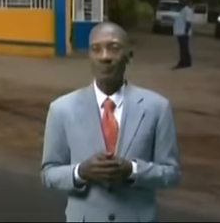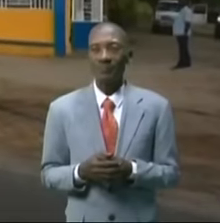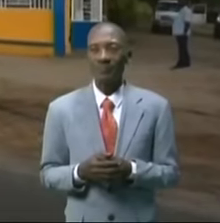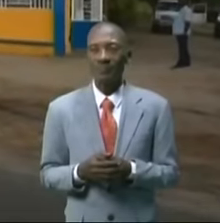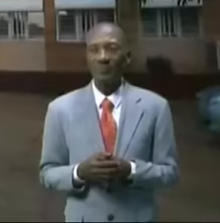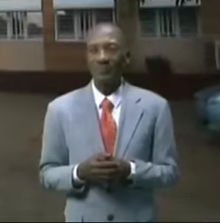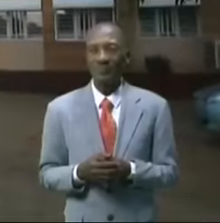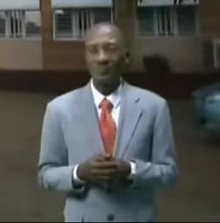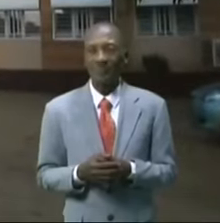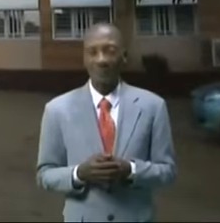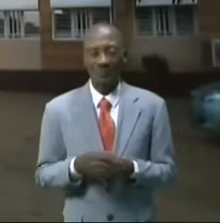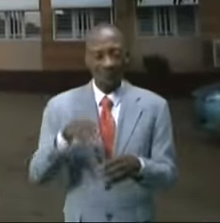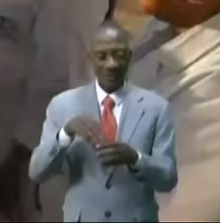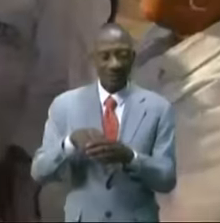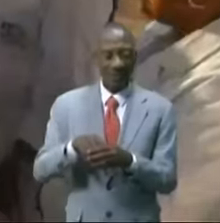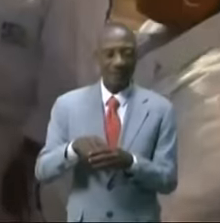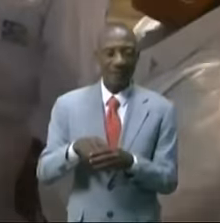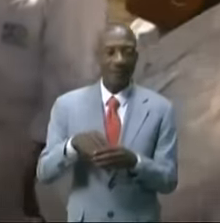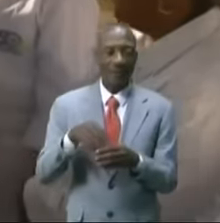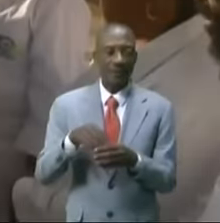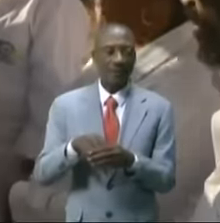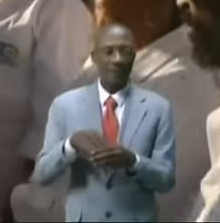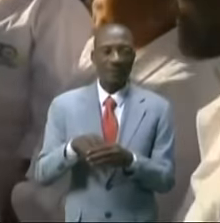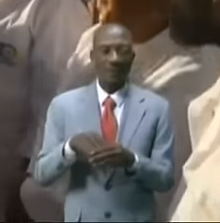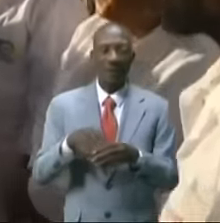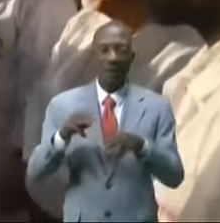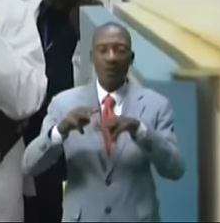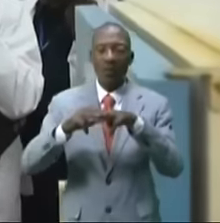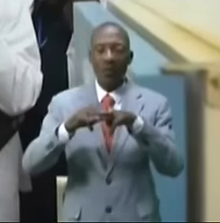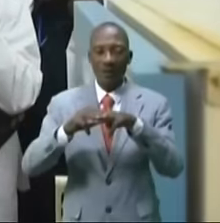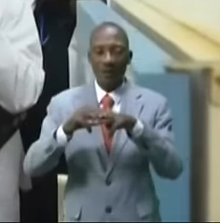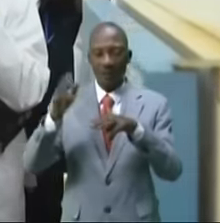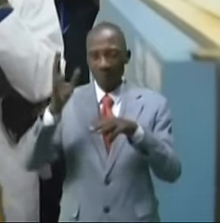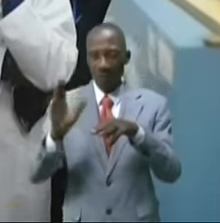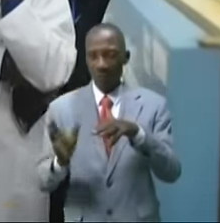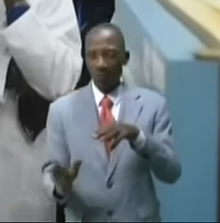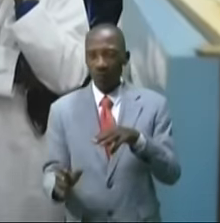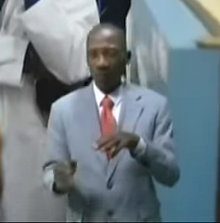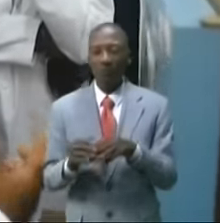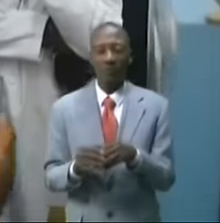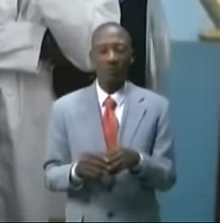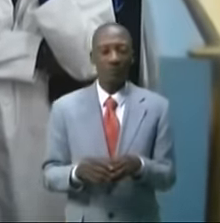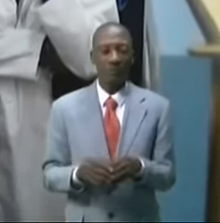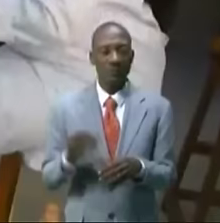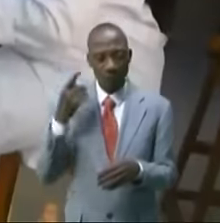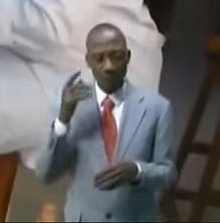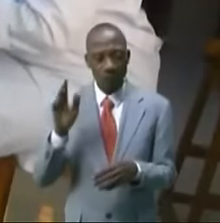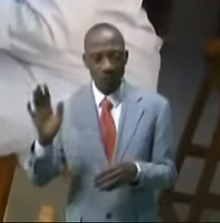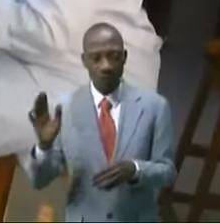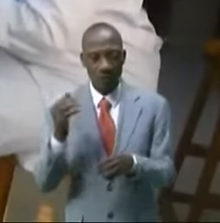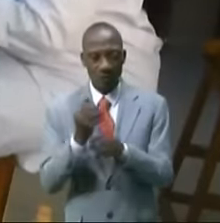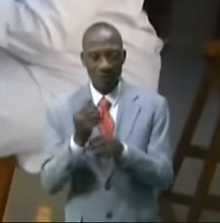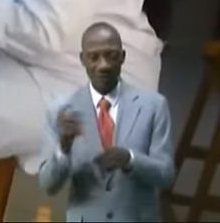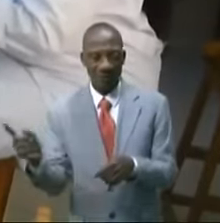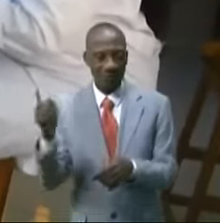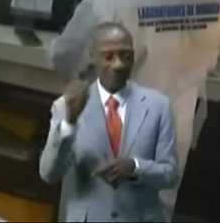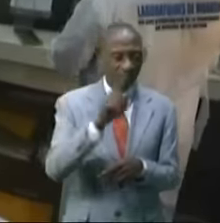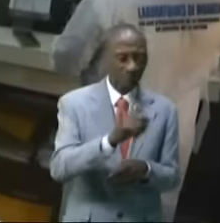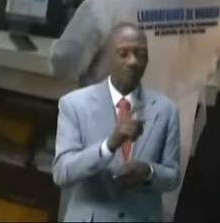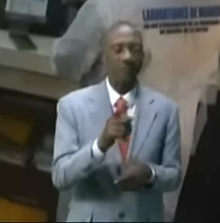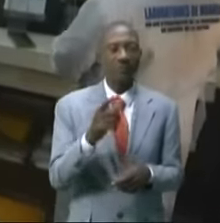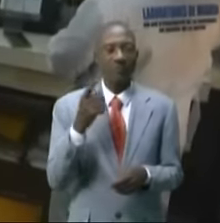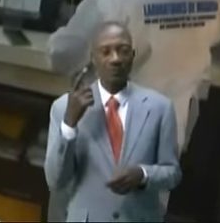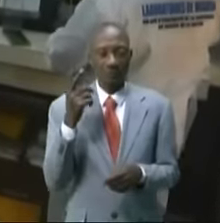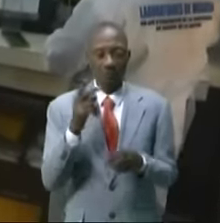À l'étape de Mwanda, en mission de redynamisation et de renforcement des services de l'Office congolais des contrôles,